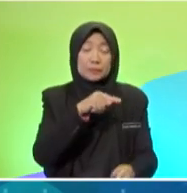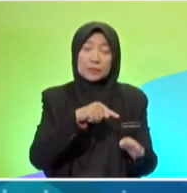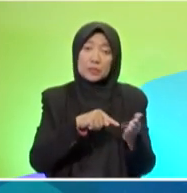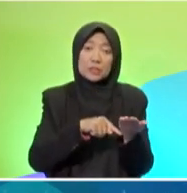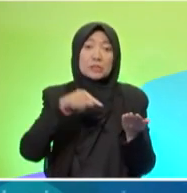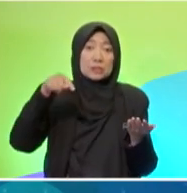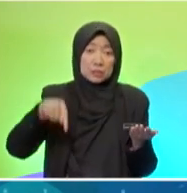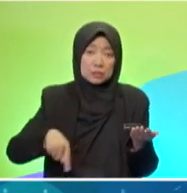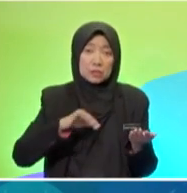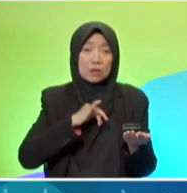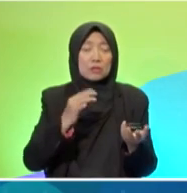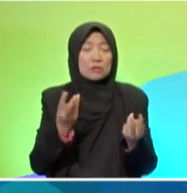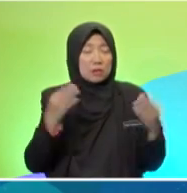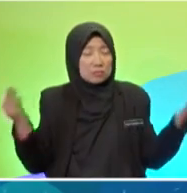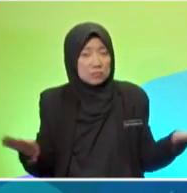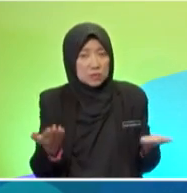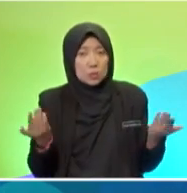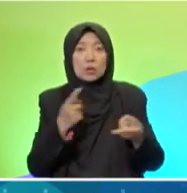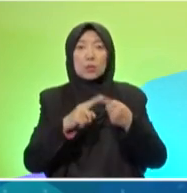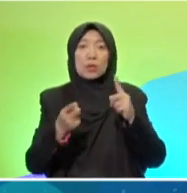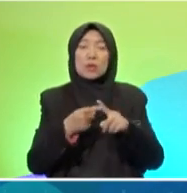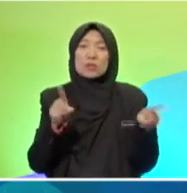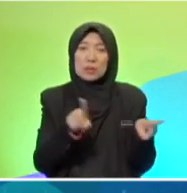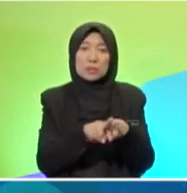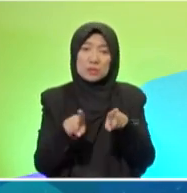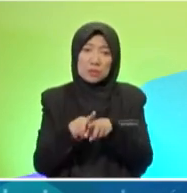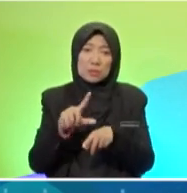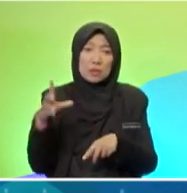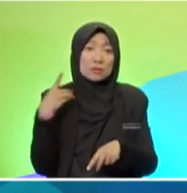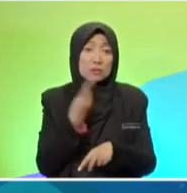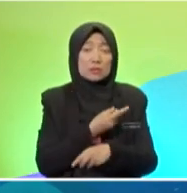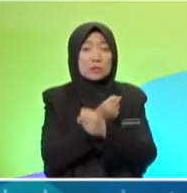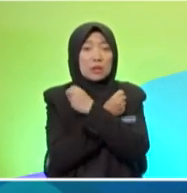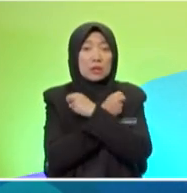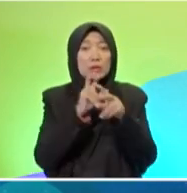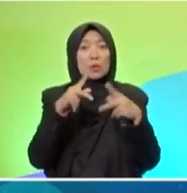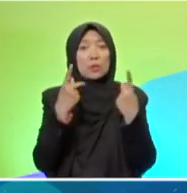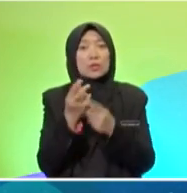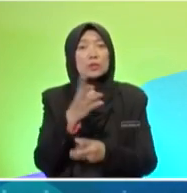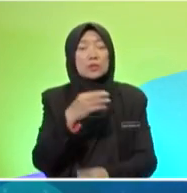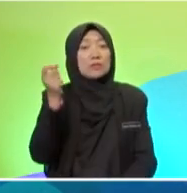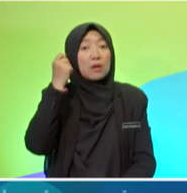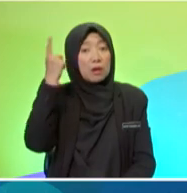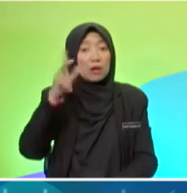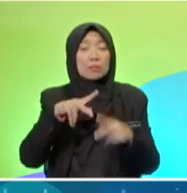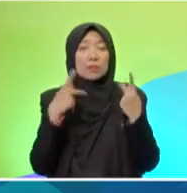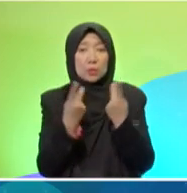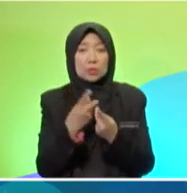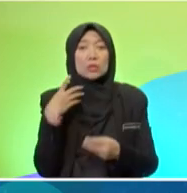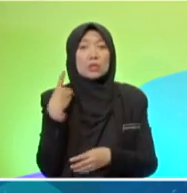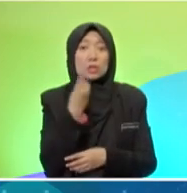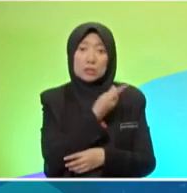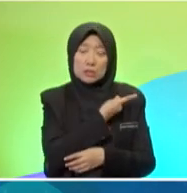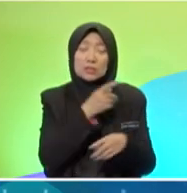ingin mengeluh kawan-kawan sama-samalah Kita menganyai keluarga dan memahami keluarga kita seperti